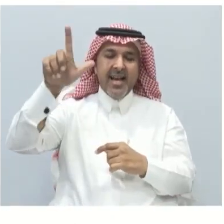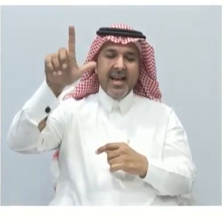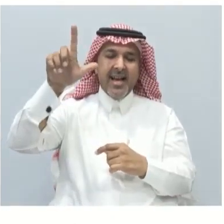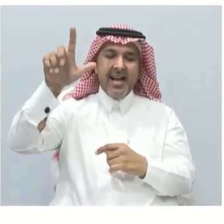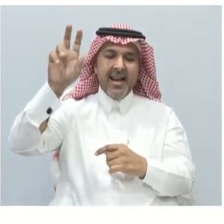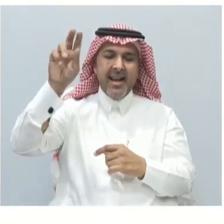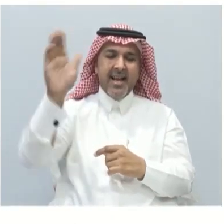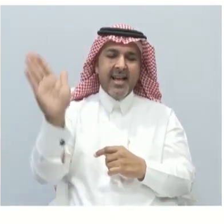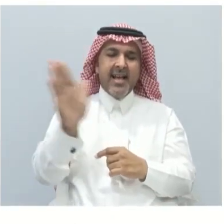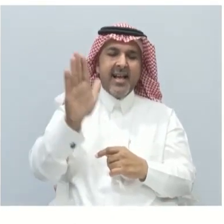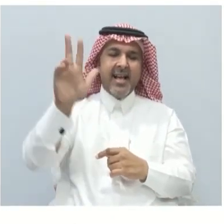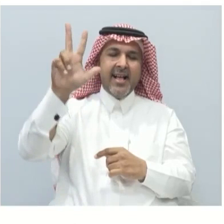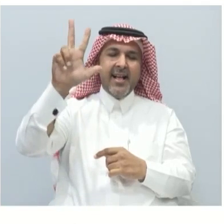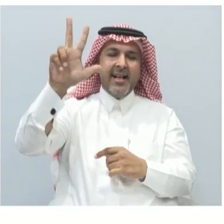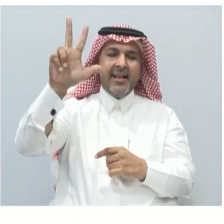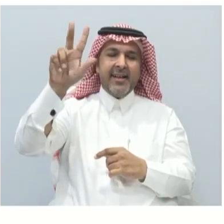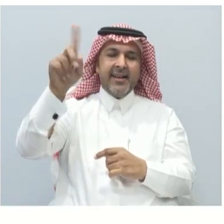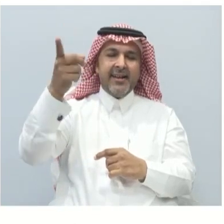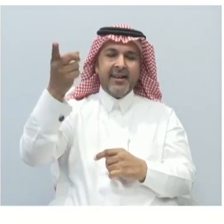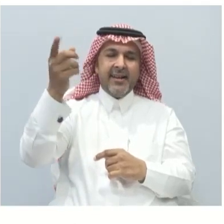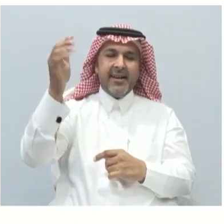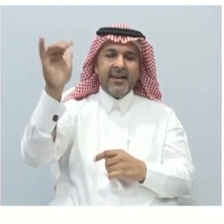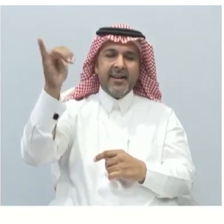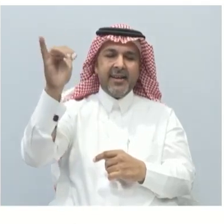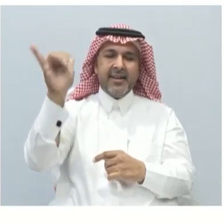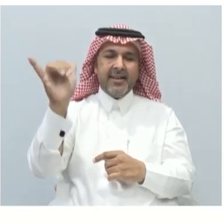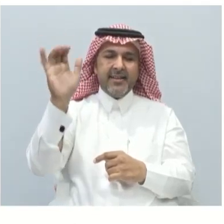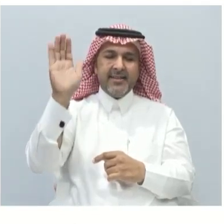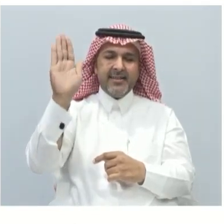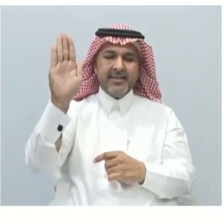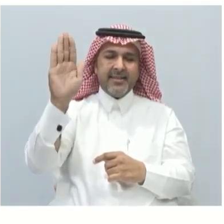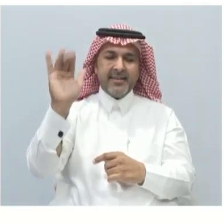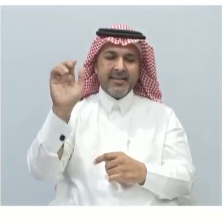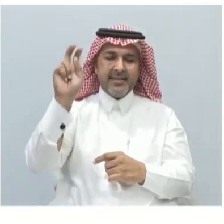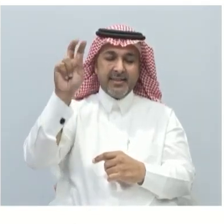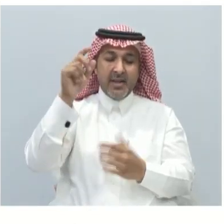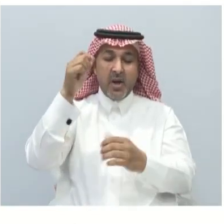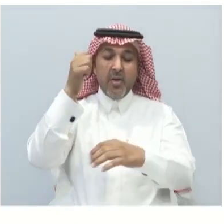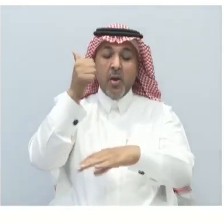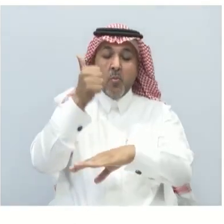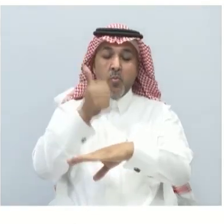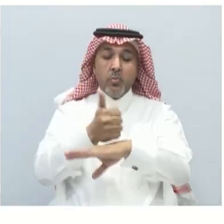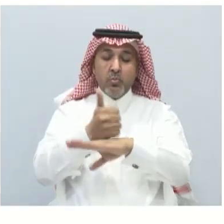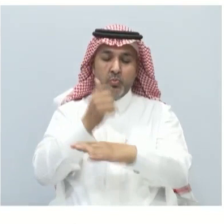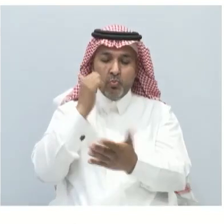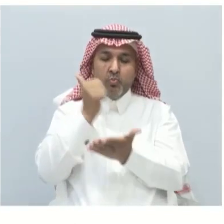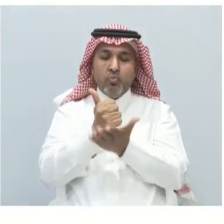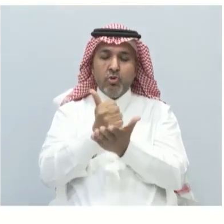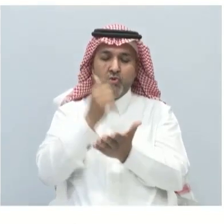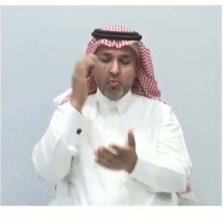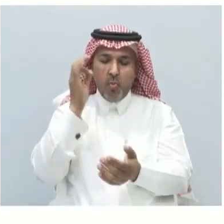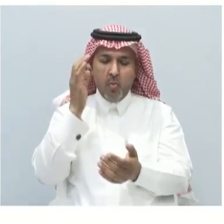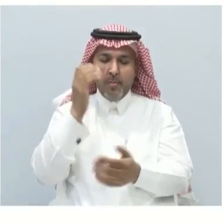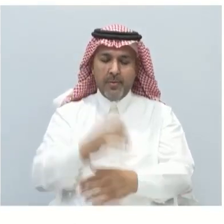يكون فيها الاساس اكبر من واحد المنحنى متصل شفنا ما في تقطعات متباين ينجح في اختبار